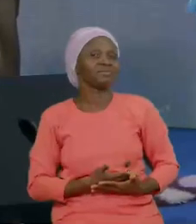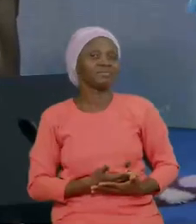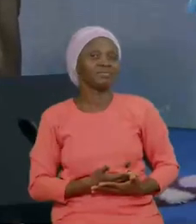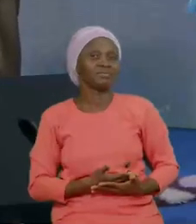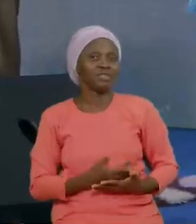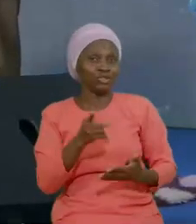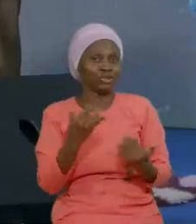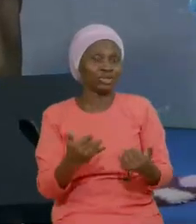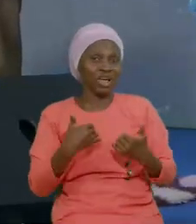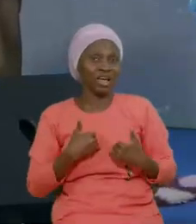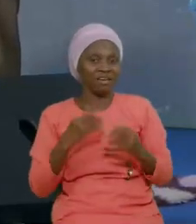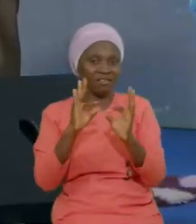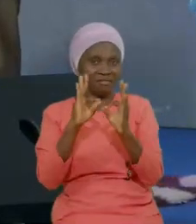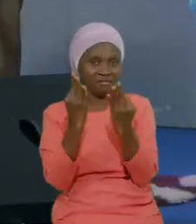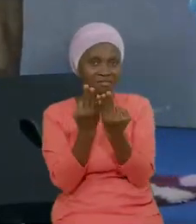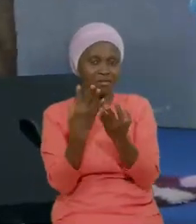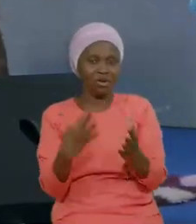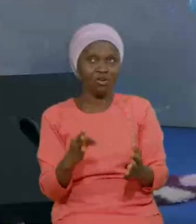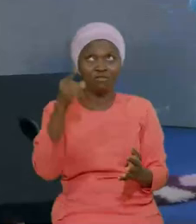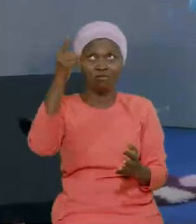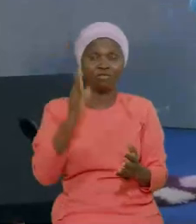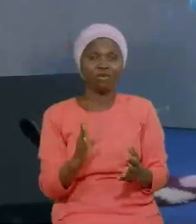Telle famille, telle fille.